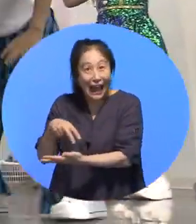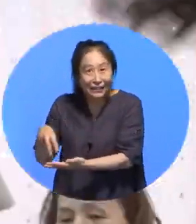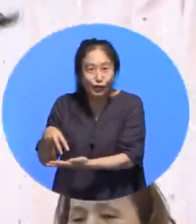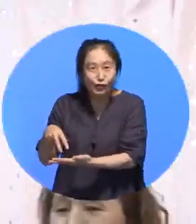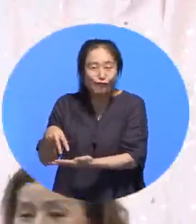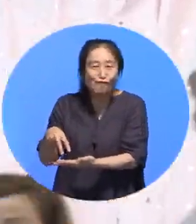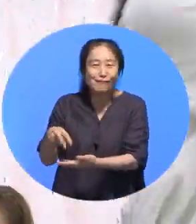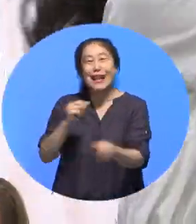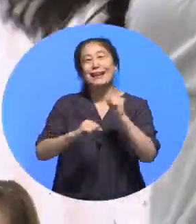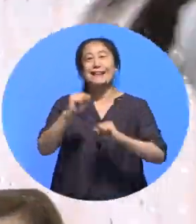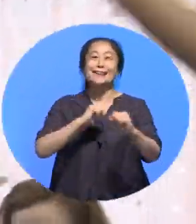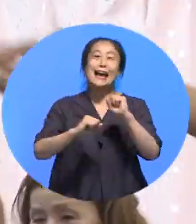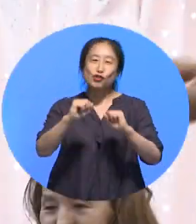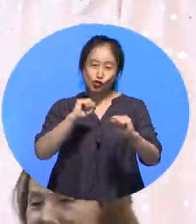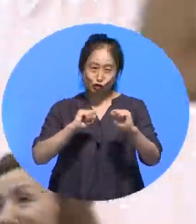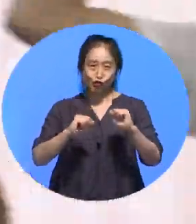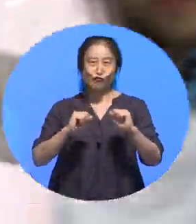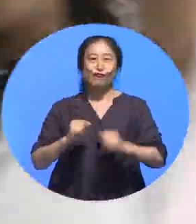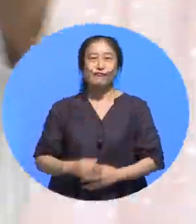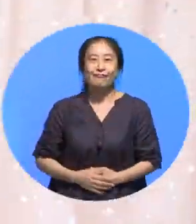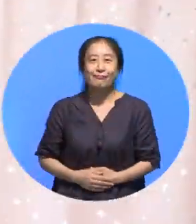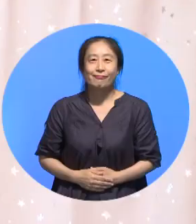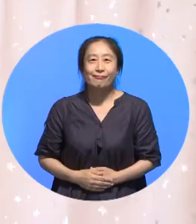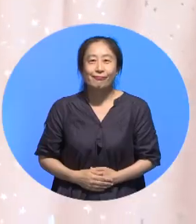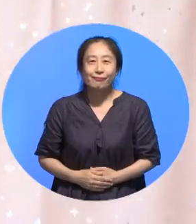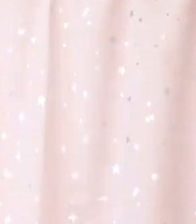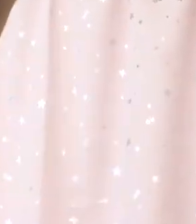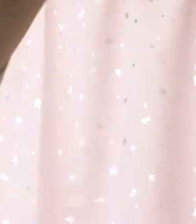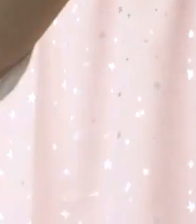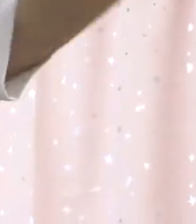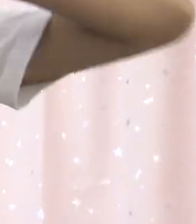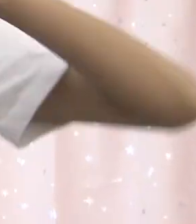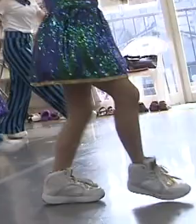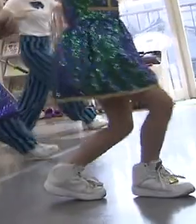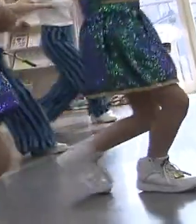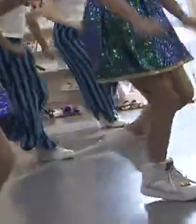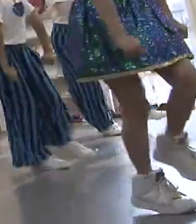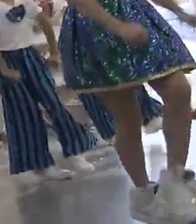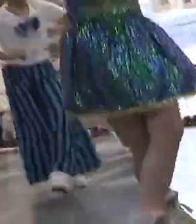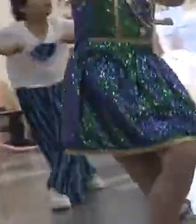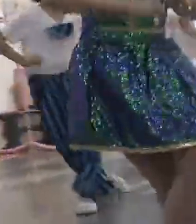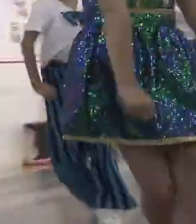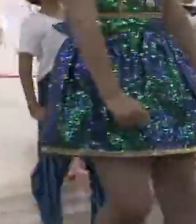はそれぞれダンスを中心に他方面で活躍中です